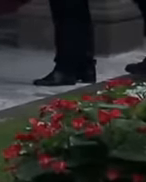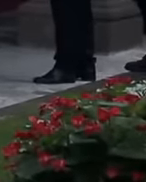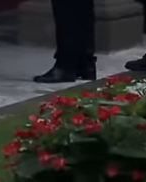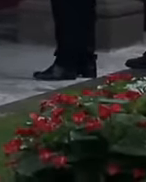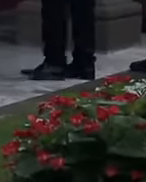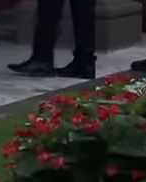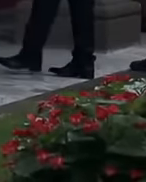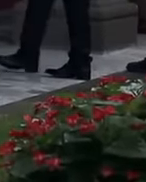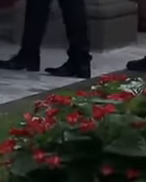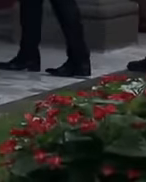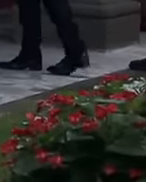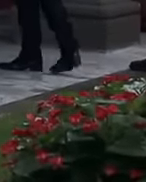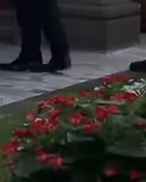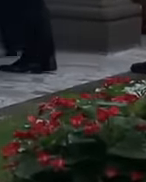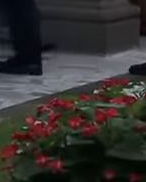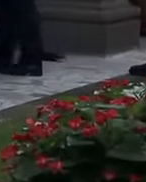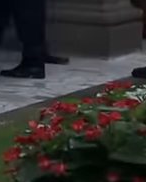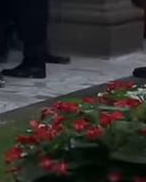Paria